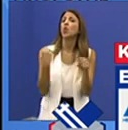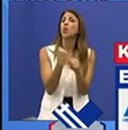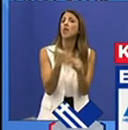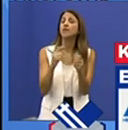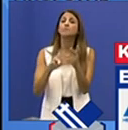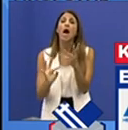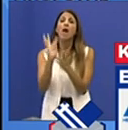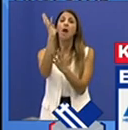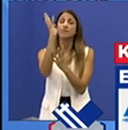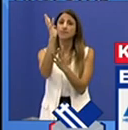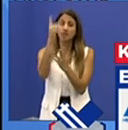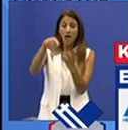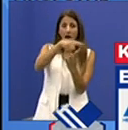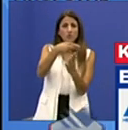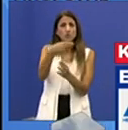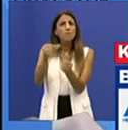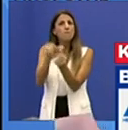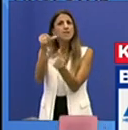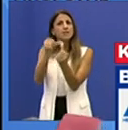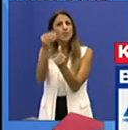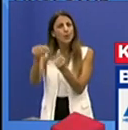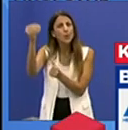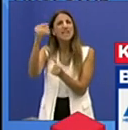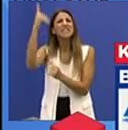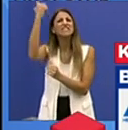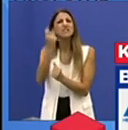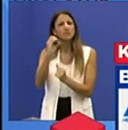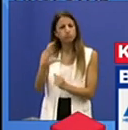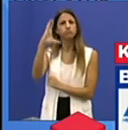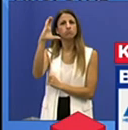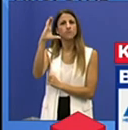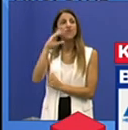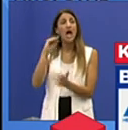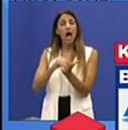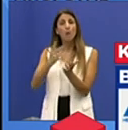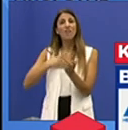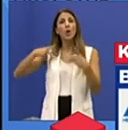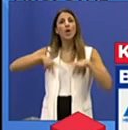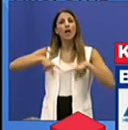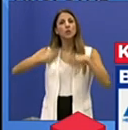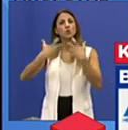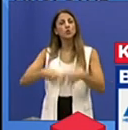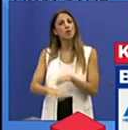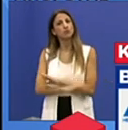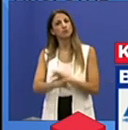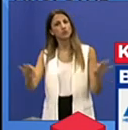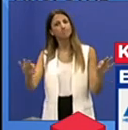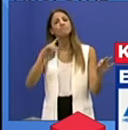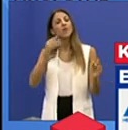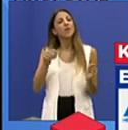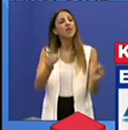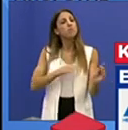ανάπτυξη που θα φέρει καλύτερους μισθούς και υψηλότερες συντάξεις και για ένα αποτελεσματικό κράτος που θα προσφέρει στον